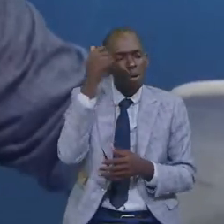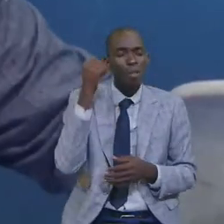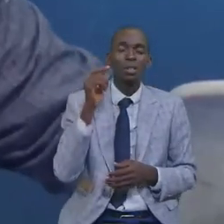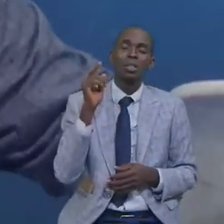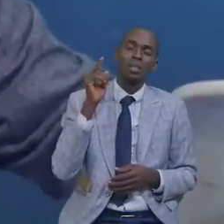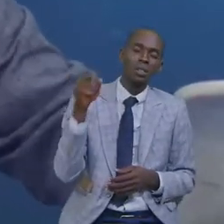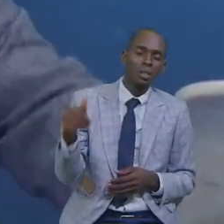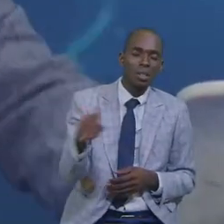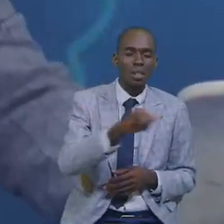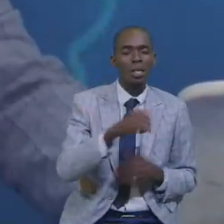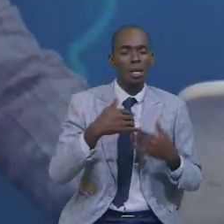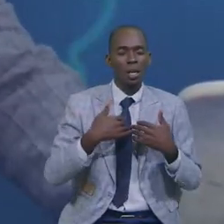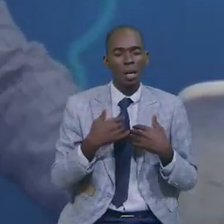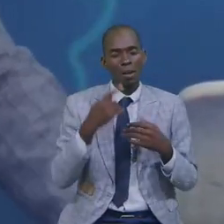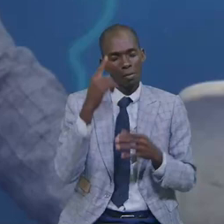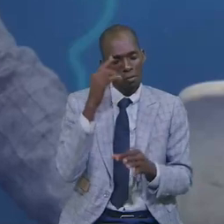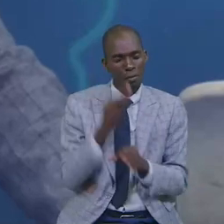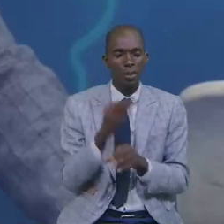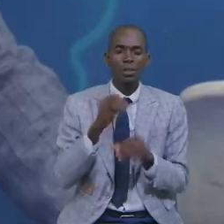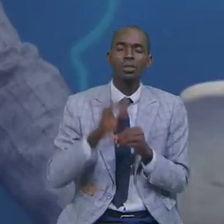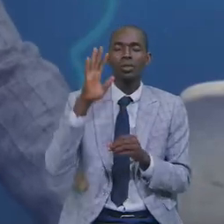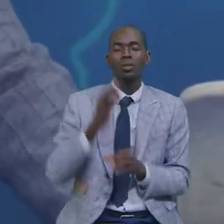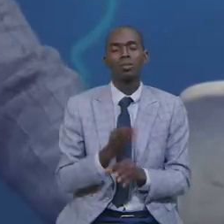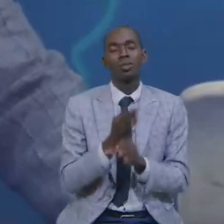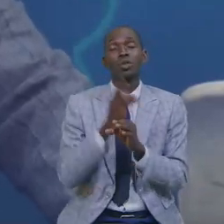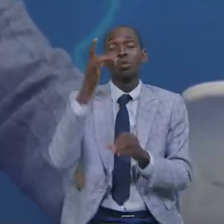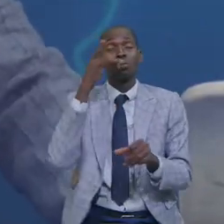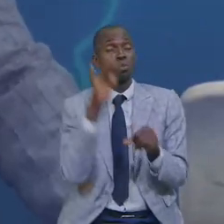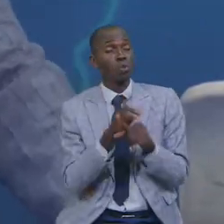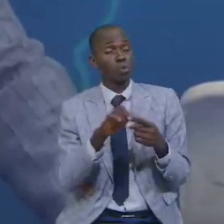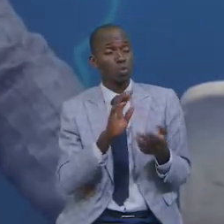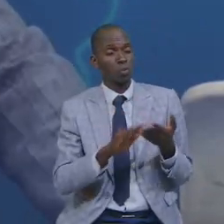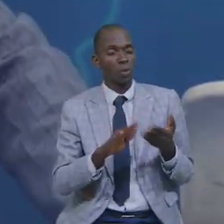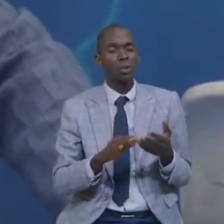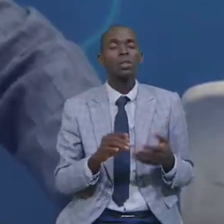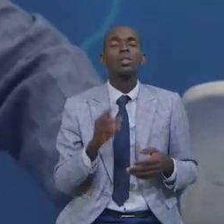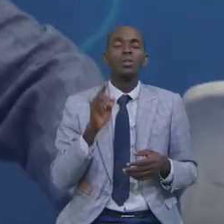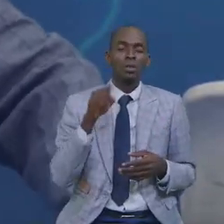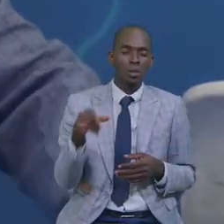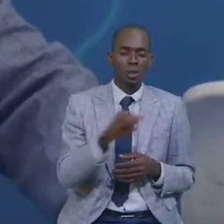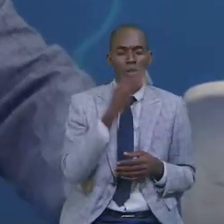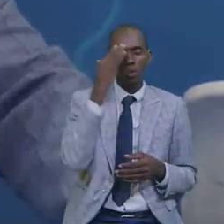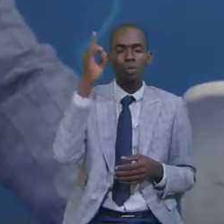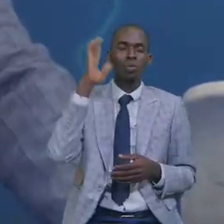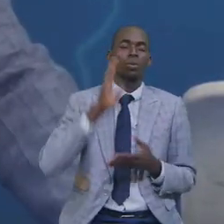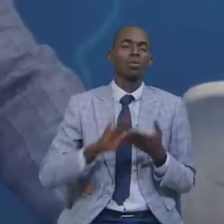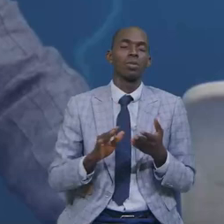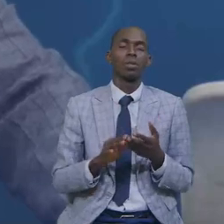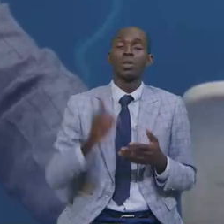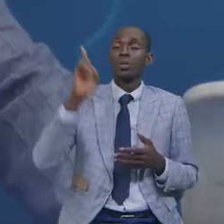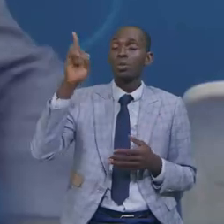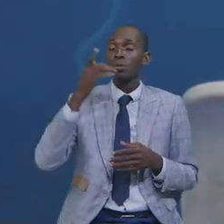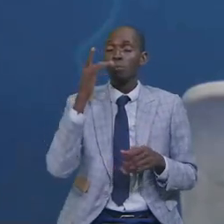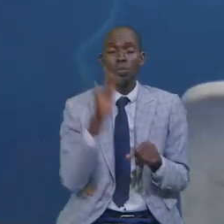parce qu'ils ont foi en ta fidélité tu as promis pardonner et ils savent que tu vas pas donner tu as